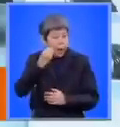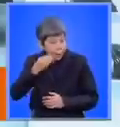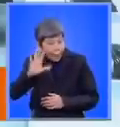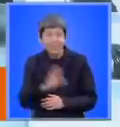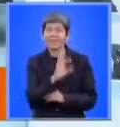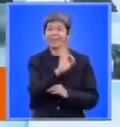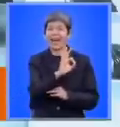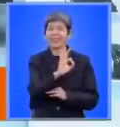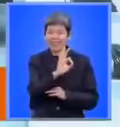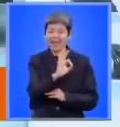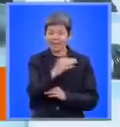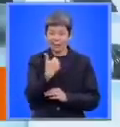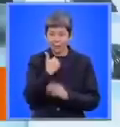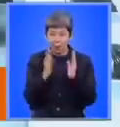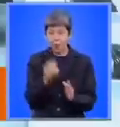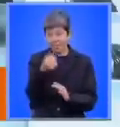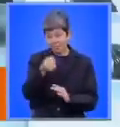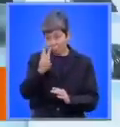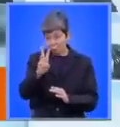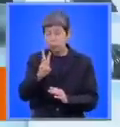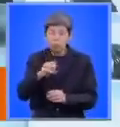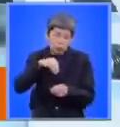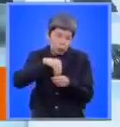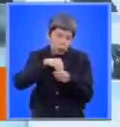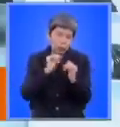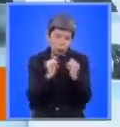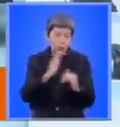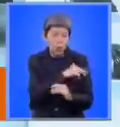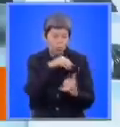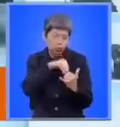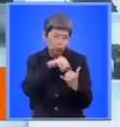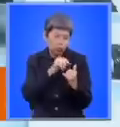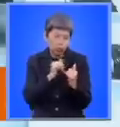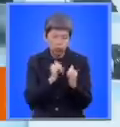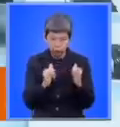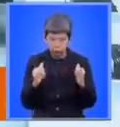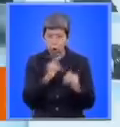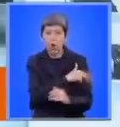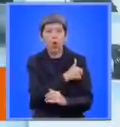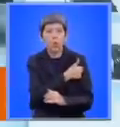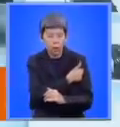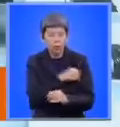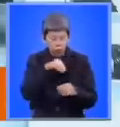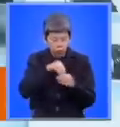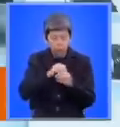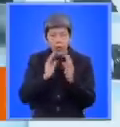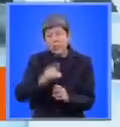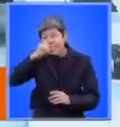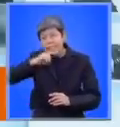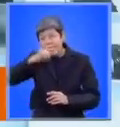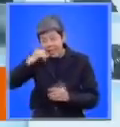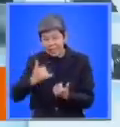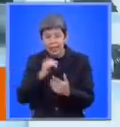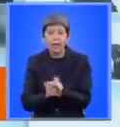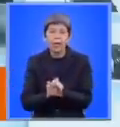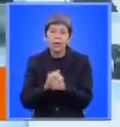แล้ว9รายค่ะโดยมี16รายนะคะที่ยังนอนพักรักษาตัวอยู่ที่ห้องแยกโรคโรงพยาบาลค่ะส่วนคนไทยที่เดินทางก